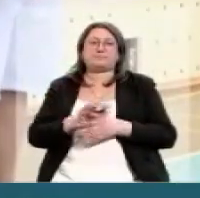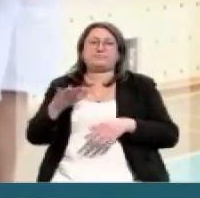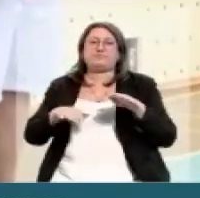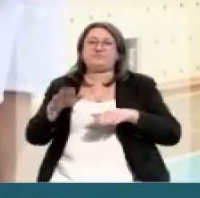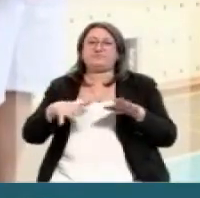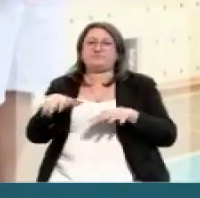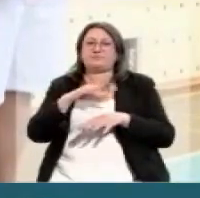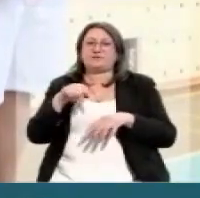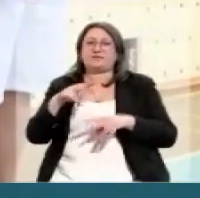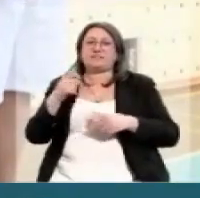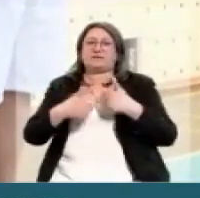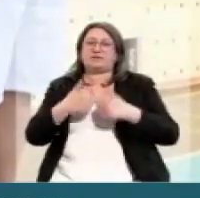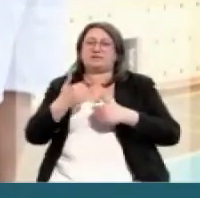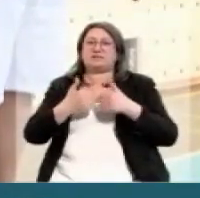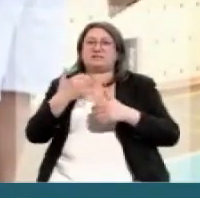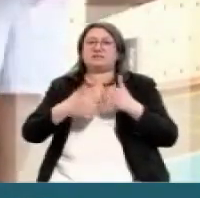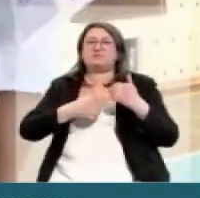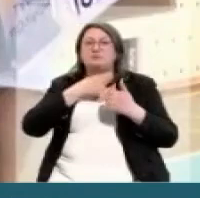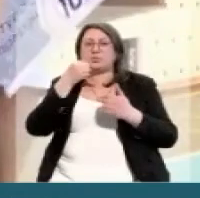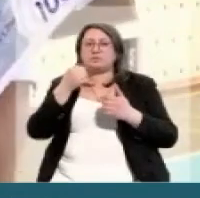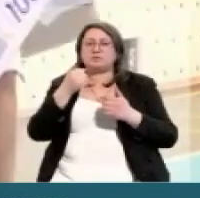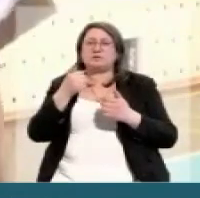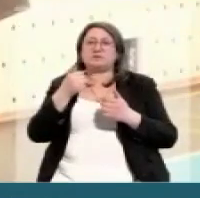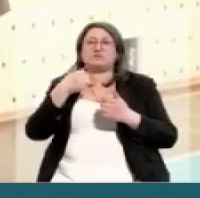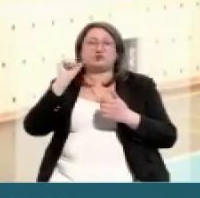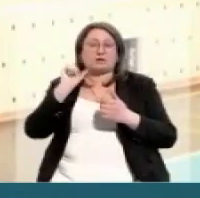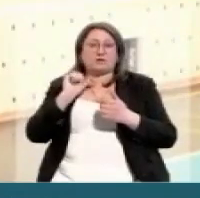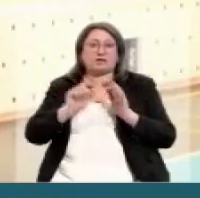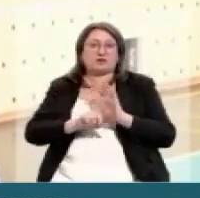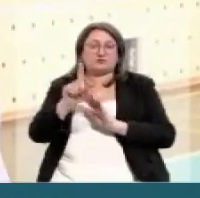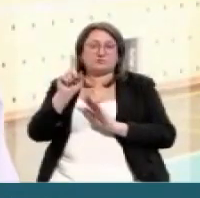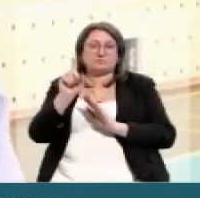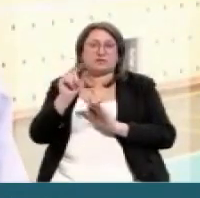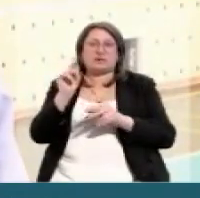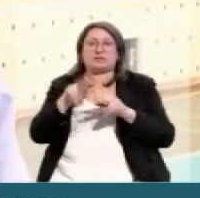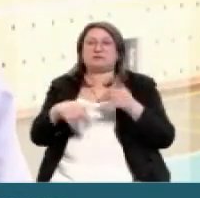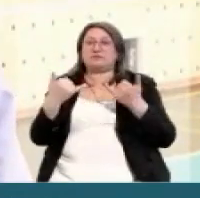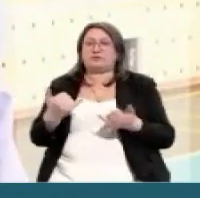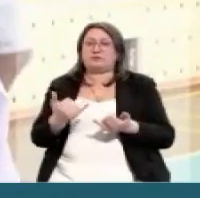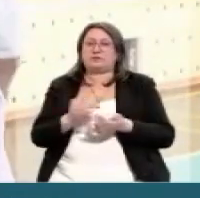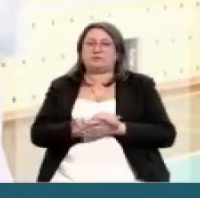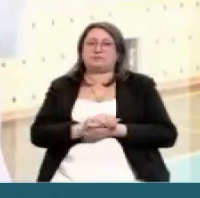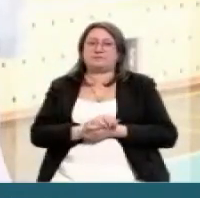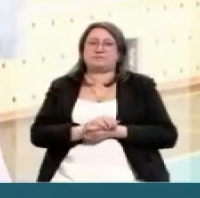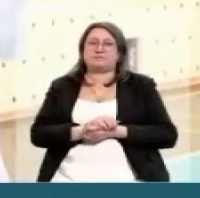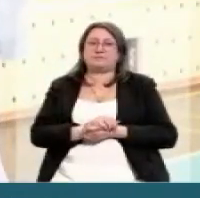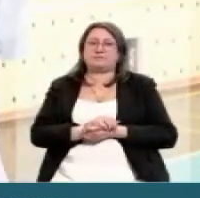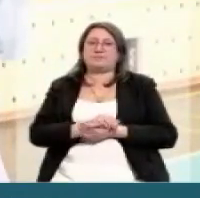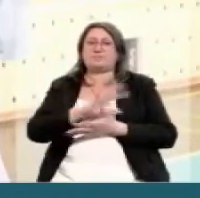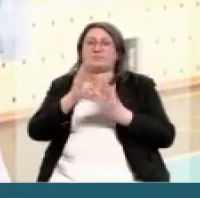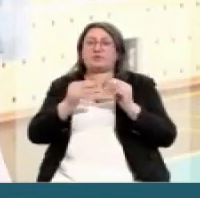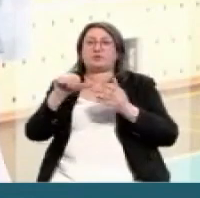дәрежесінде ересектер арасында жарысымыз кеше басталған, бүгін аяқталып жатыр. Жалпы